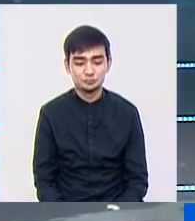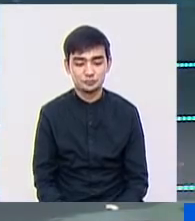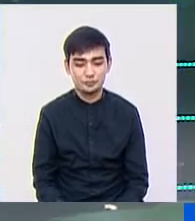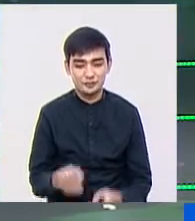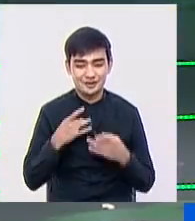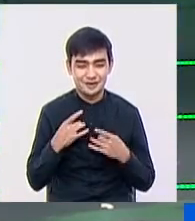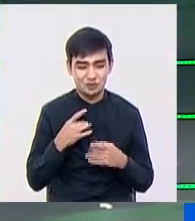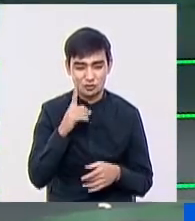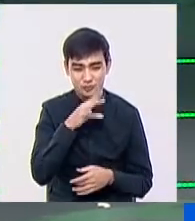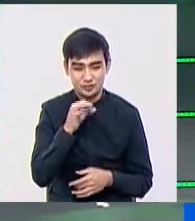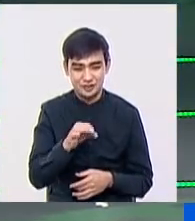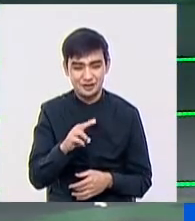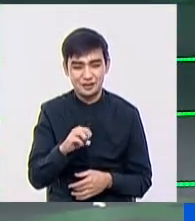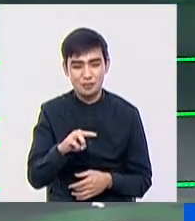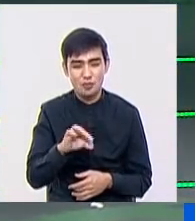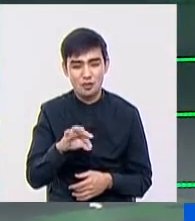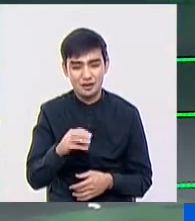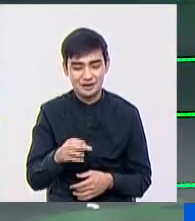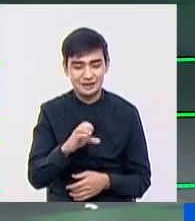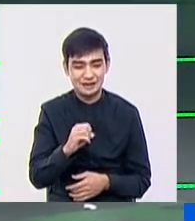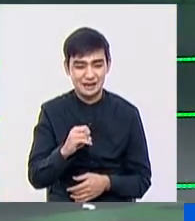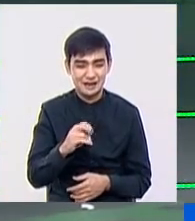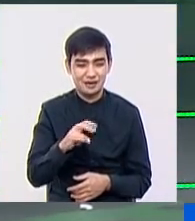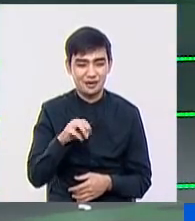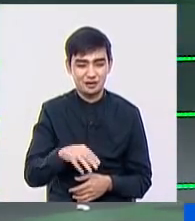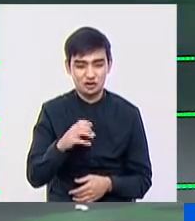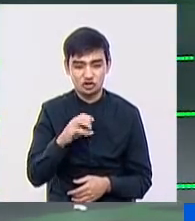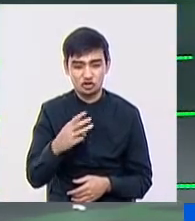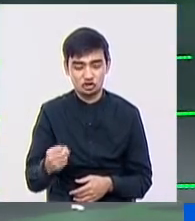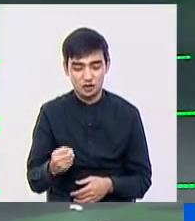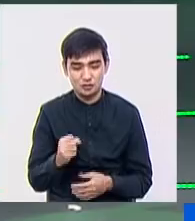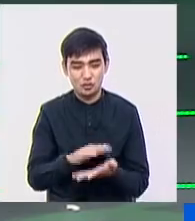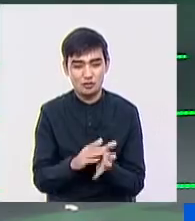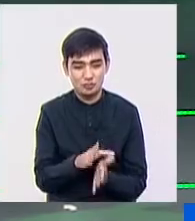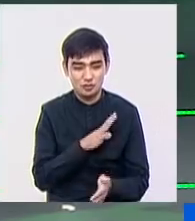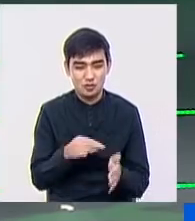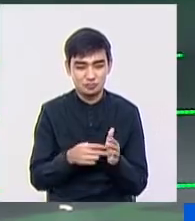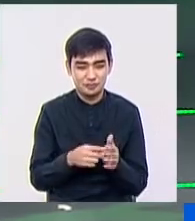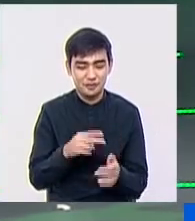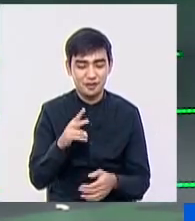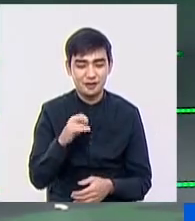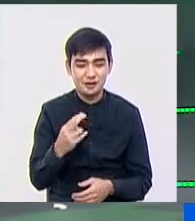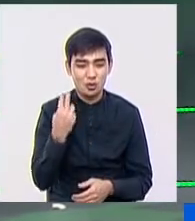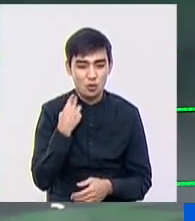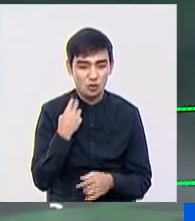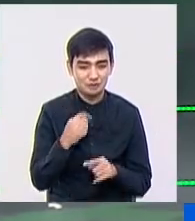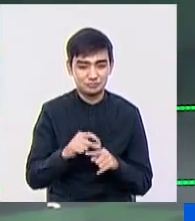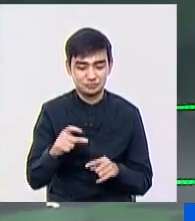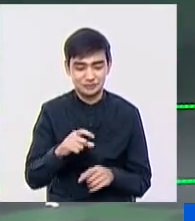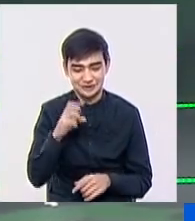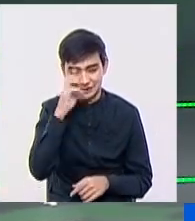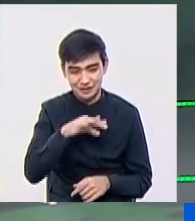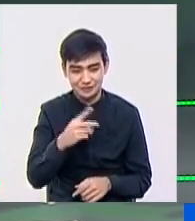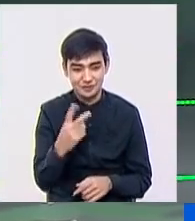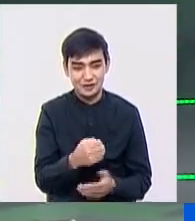Стресса не будет. Демократы и республиканцы в Сенате США договорились поднять разрешенный потолок национального долга страны всего за 2 недели